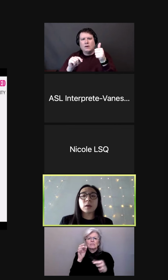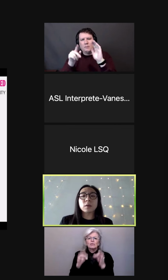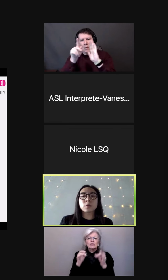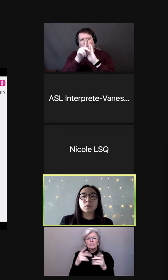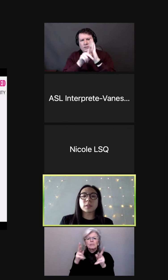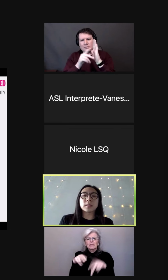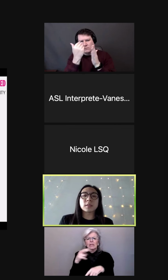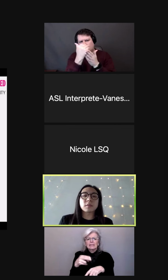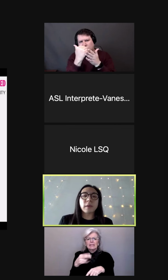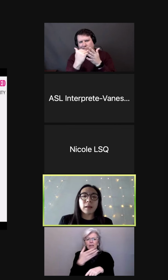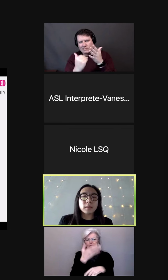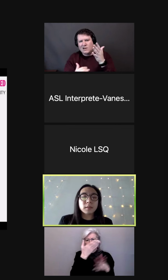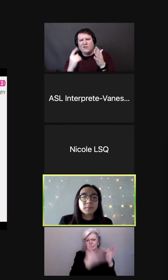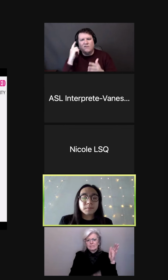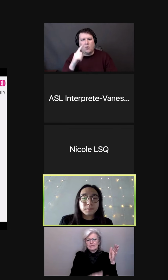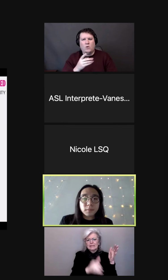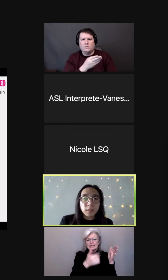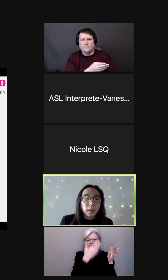handicapées.